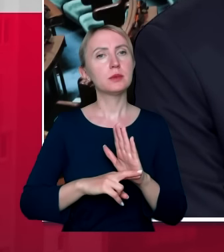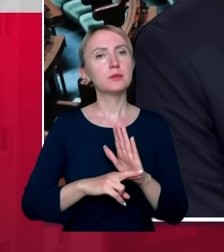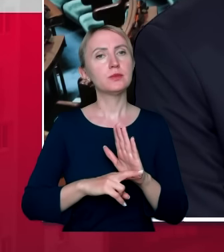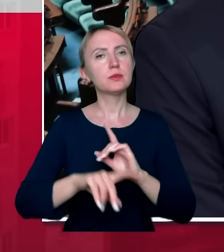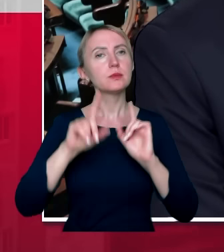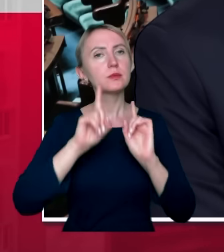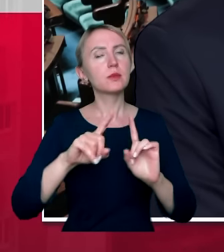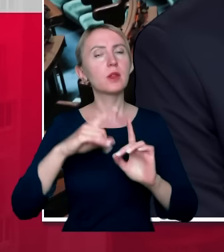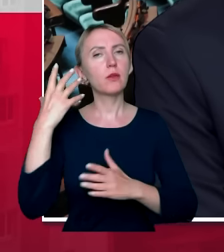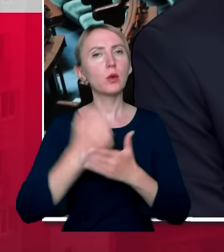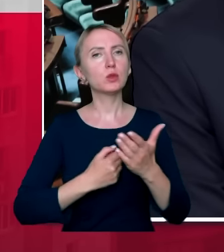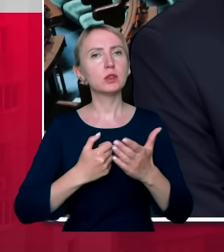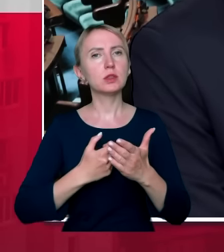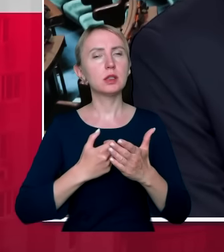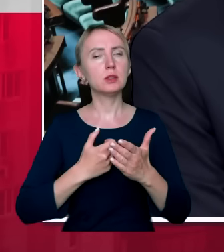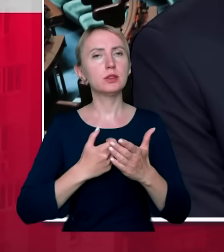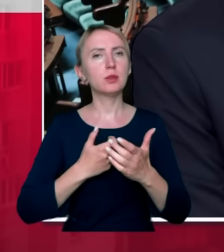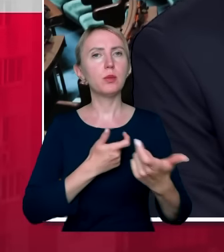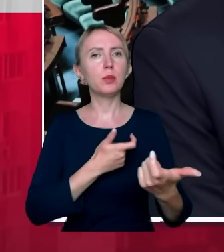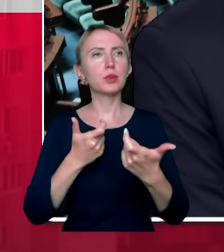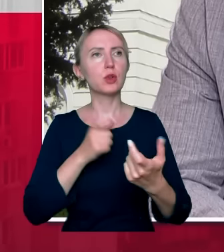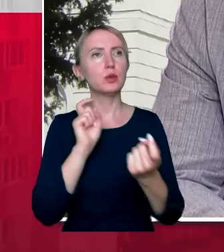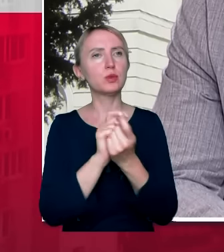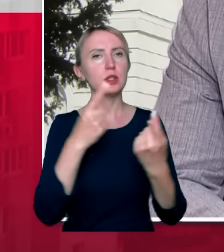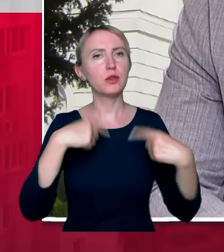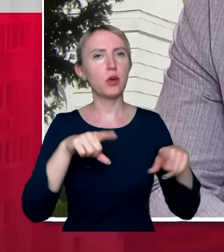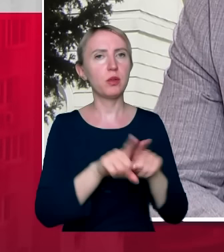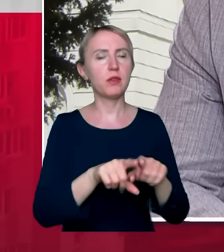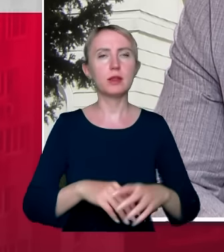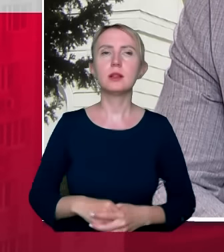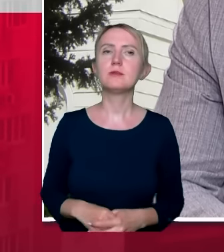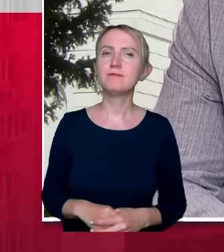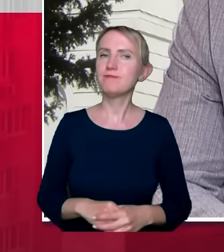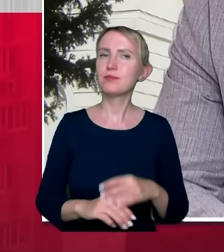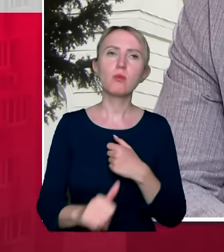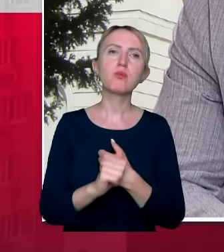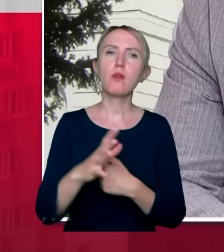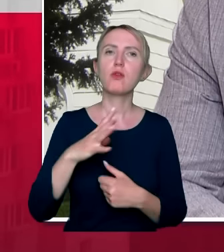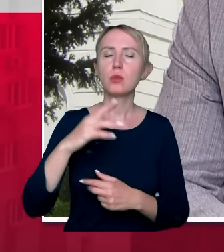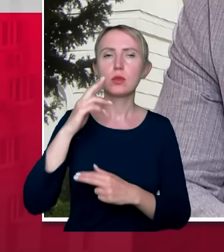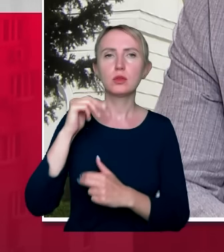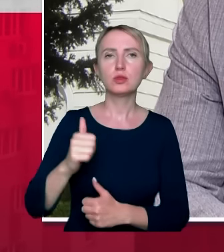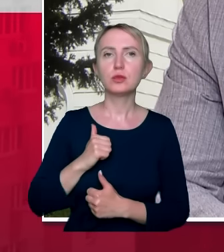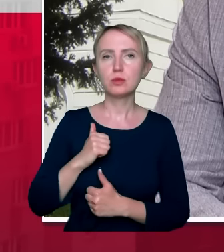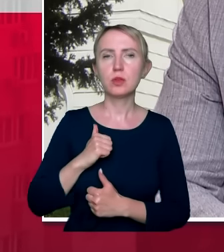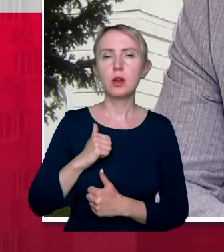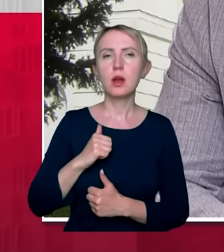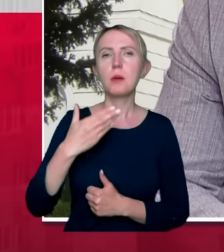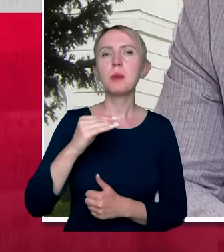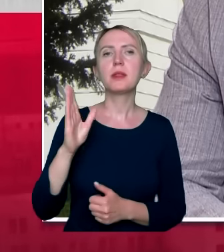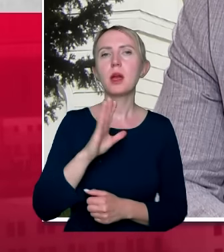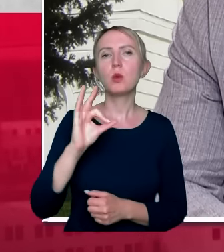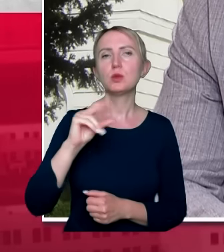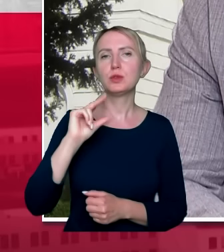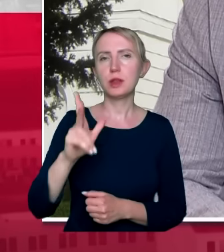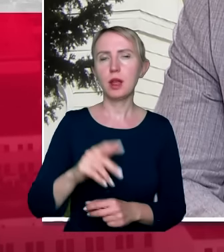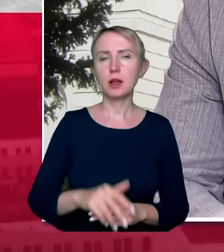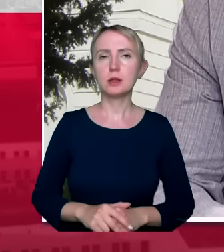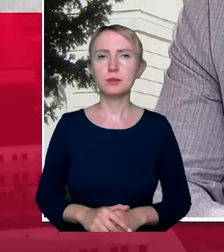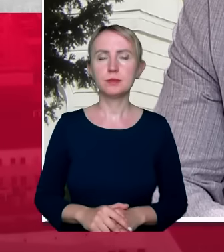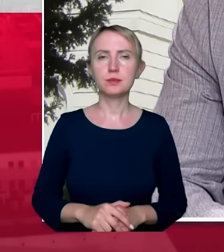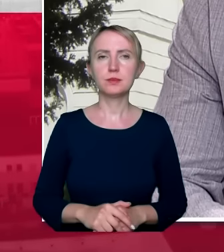używać broni wobec obywateli, panie Piotrze. Nie, pretekstem była śmierć sierżanta Matusza Sitka, tak? To, no,